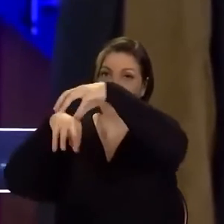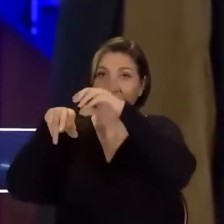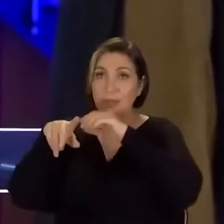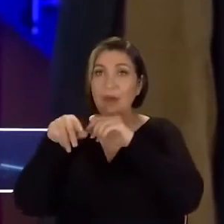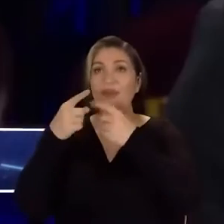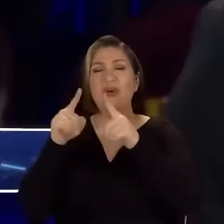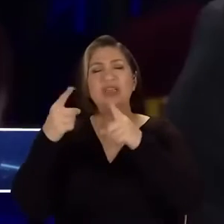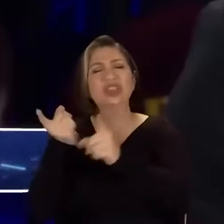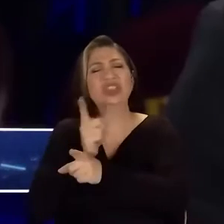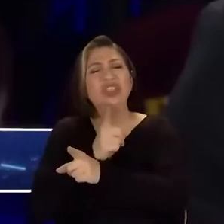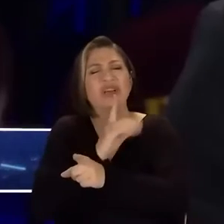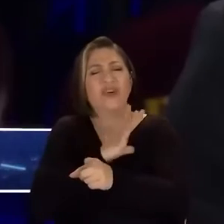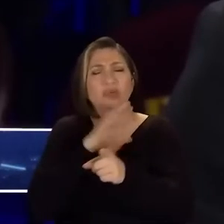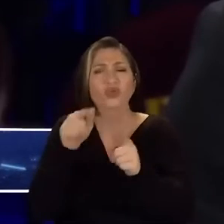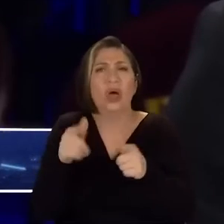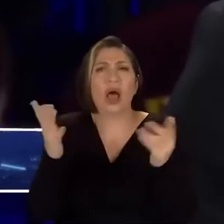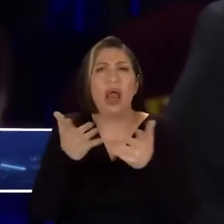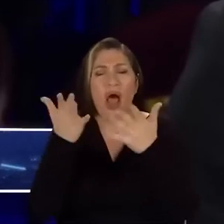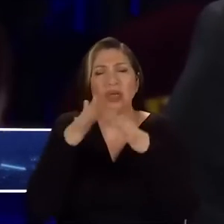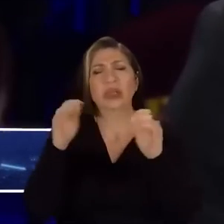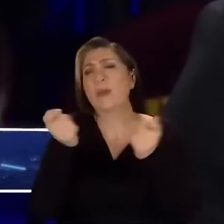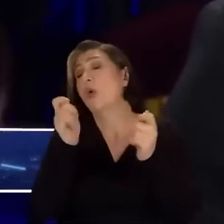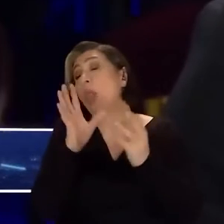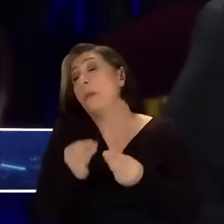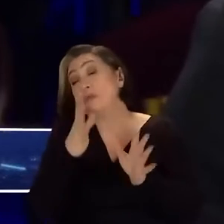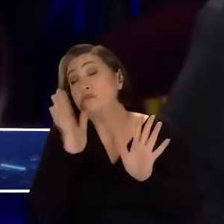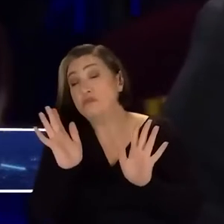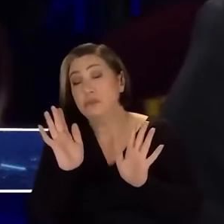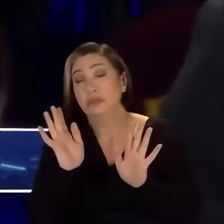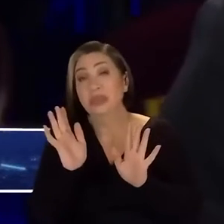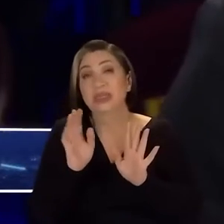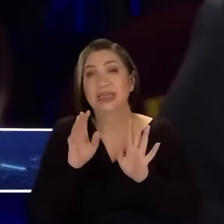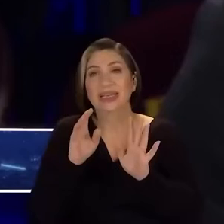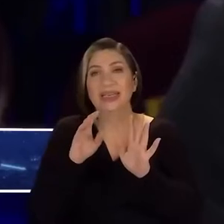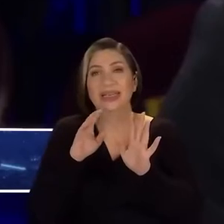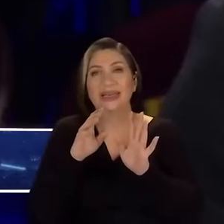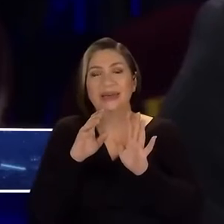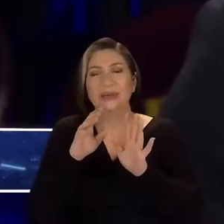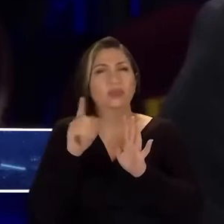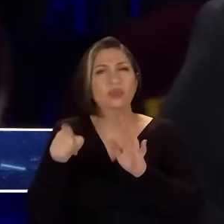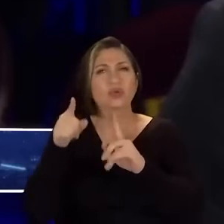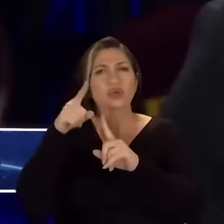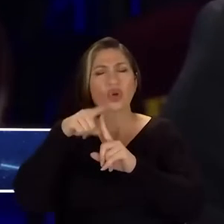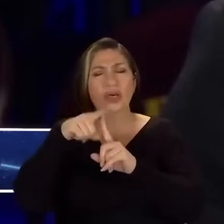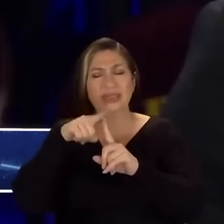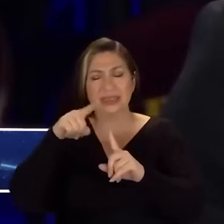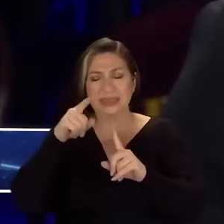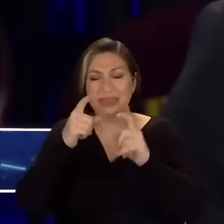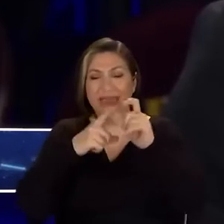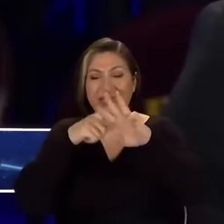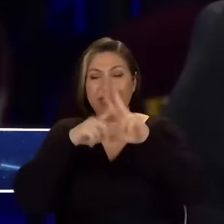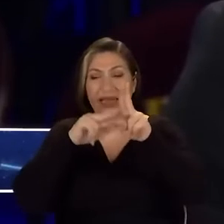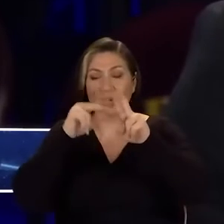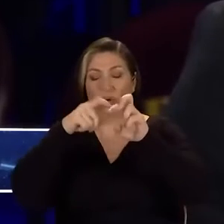de vardır veya şu an aktif olmak üzere hazırlıkları yapılıyordur. Security tokenlar var. Bu token'a sahip olduğunuz zaman